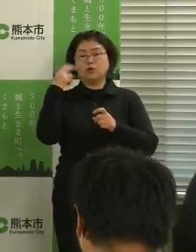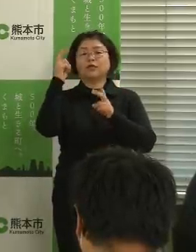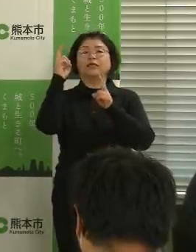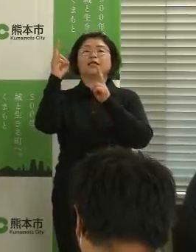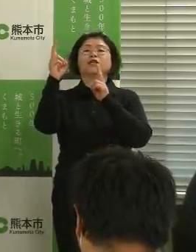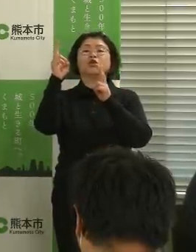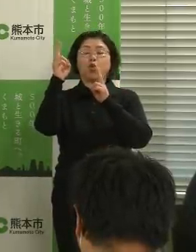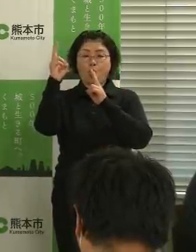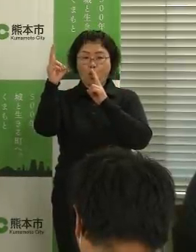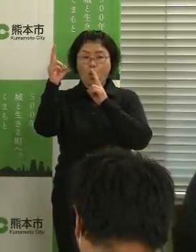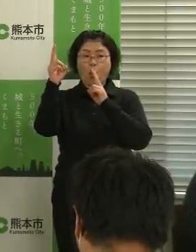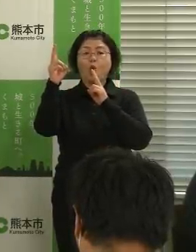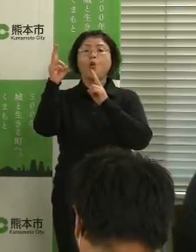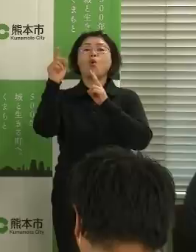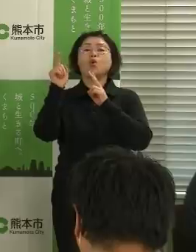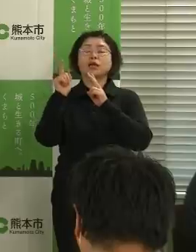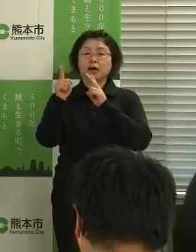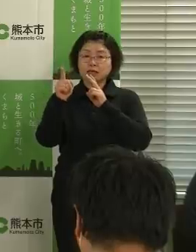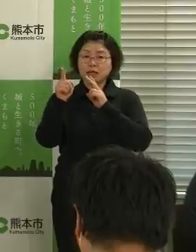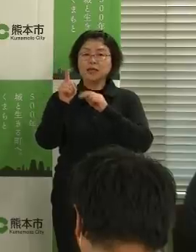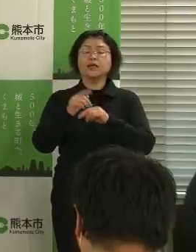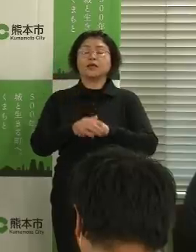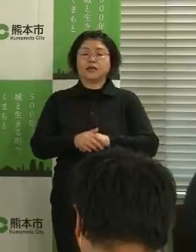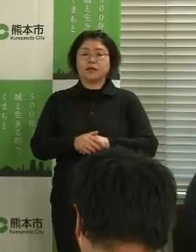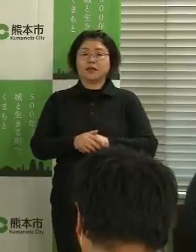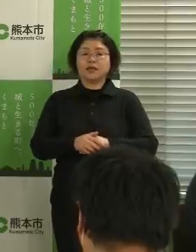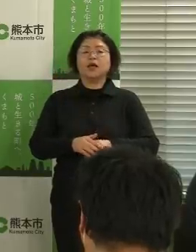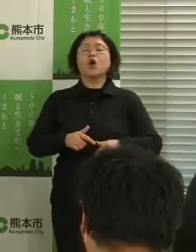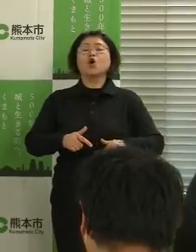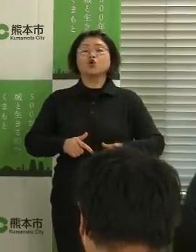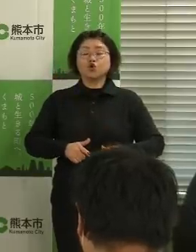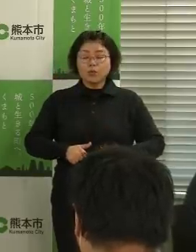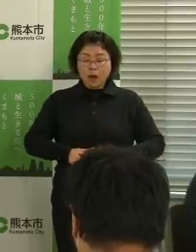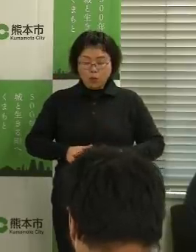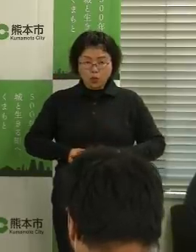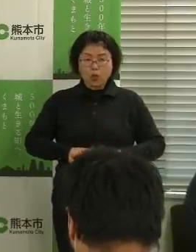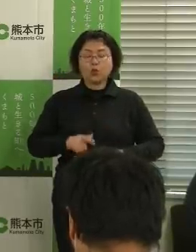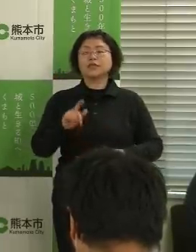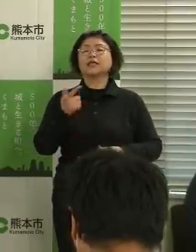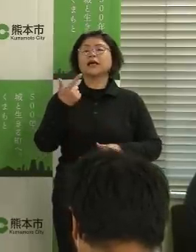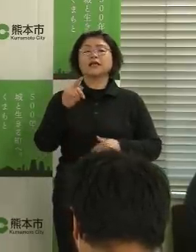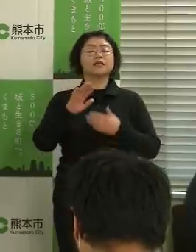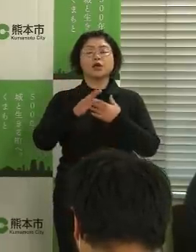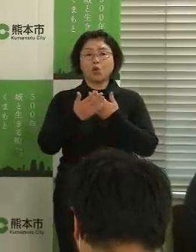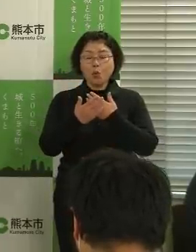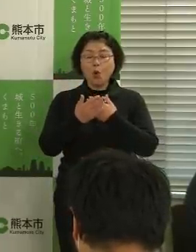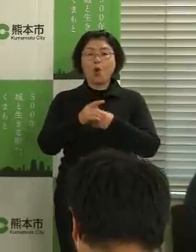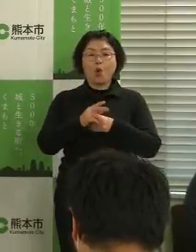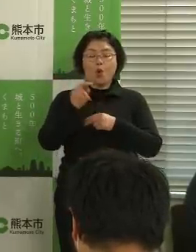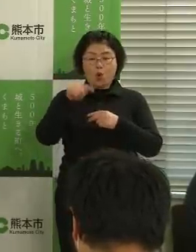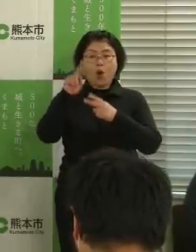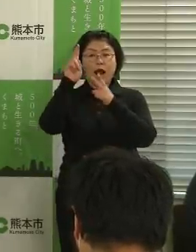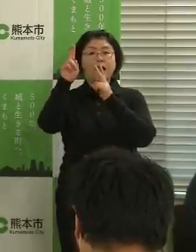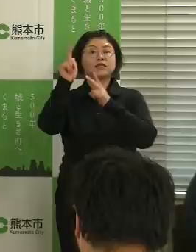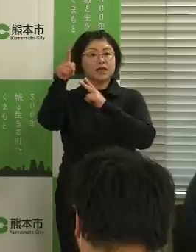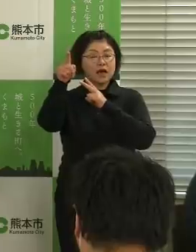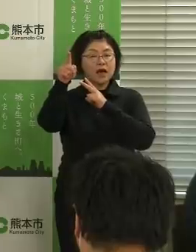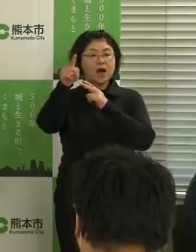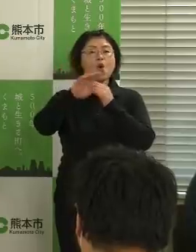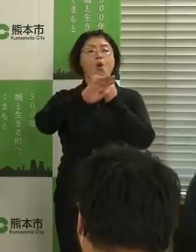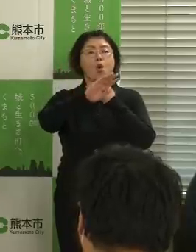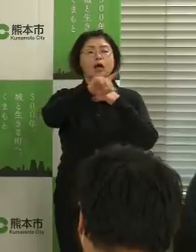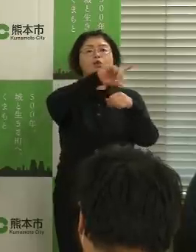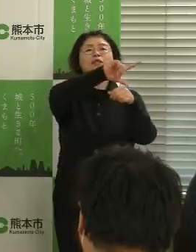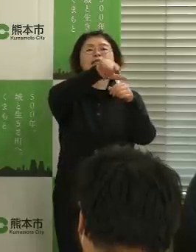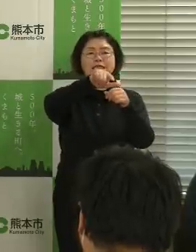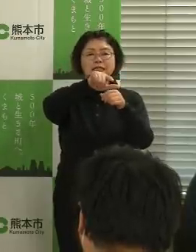の中でですね、まあ、熊本ではないものの感染者の方がやはり見